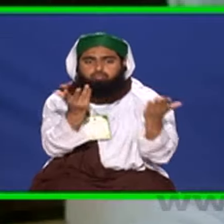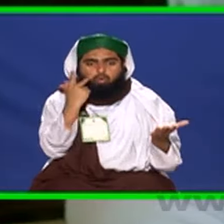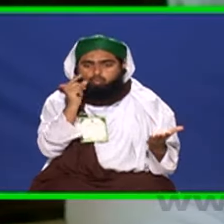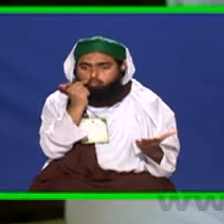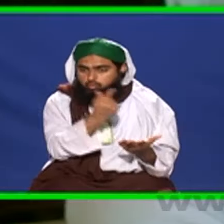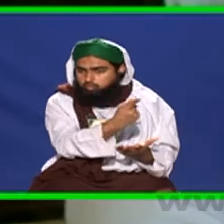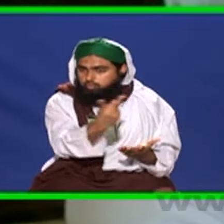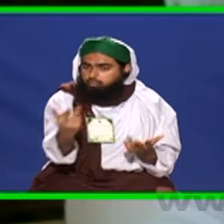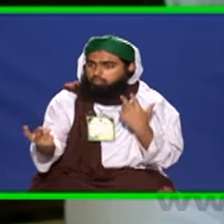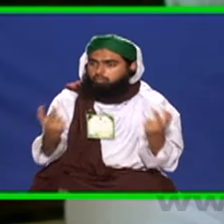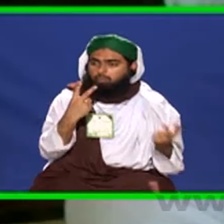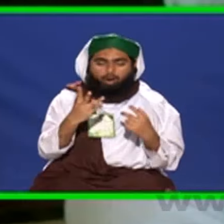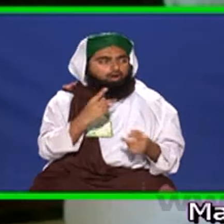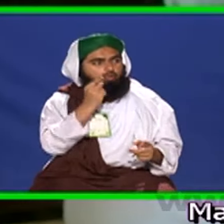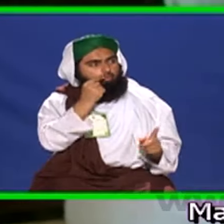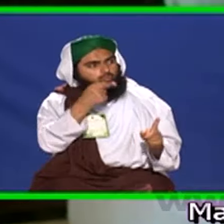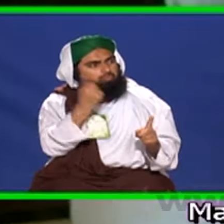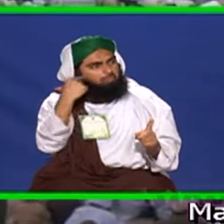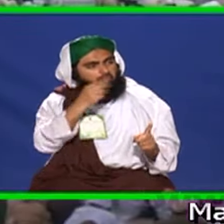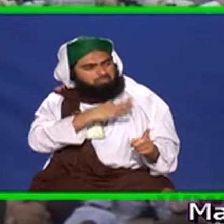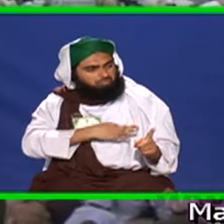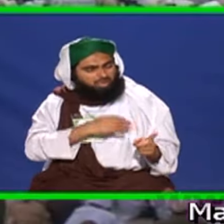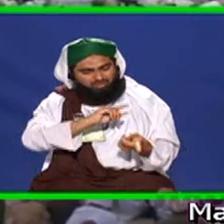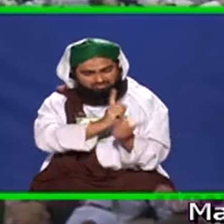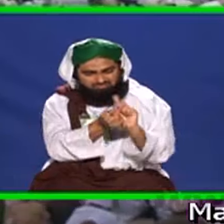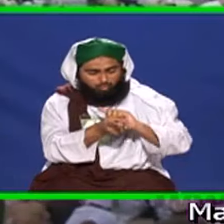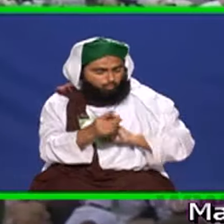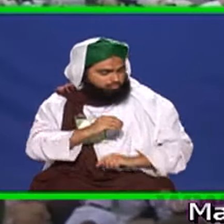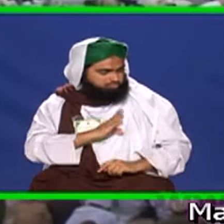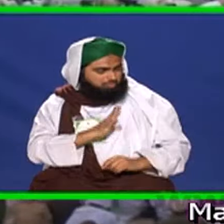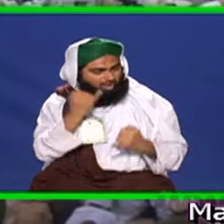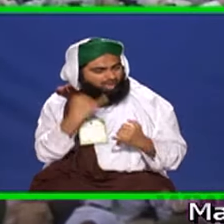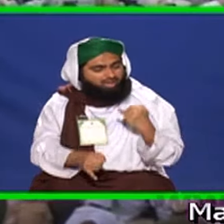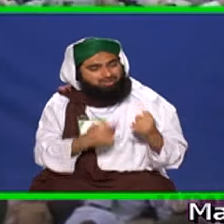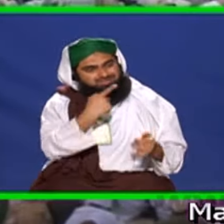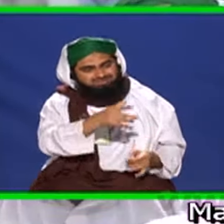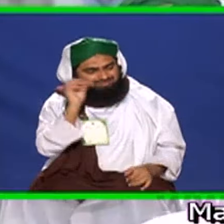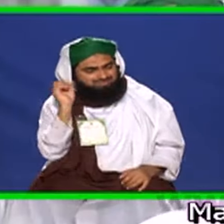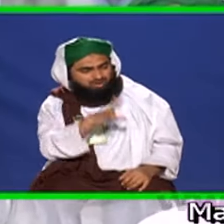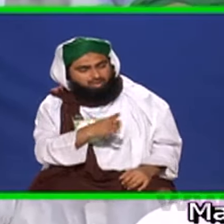میں ہمارا پردہ چار طرح ہو جائے, اللہ تعالیٰ قیامت میں ہم سب کا پردہ رکھے.